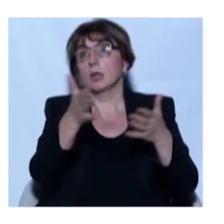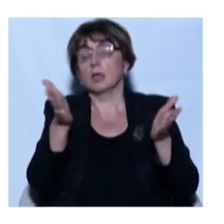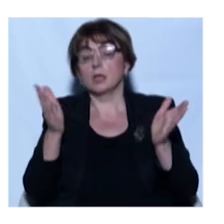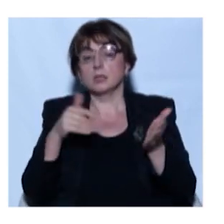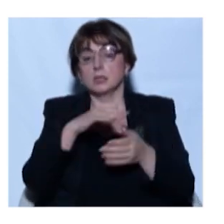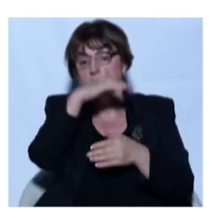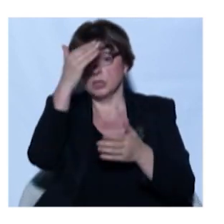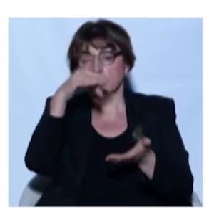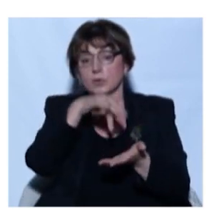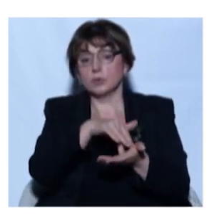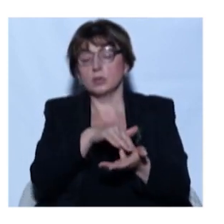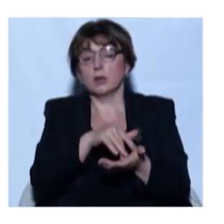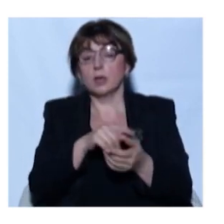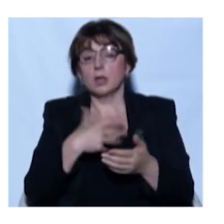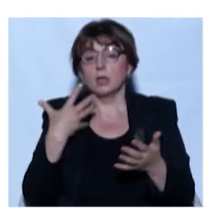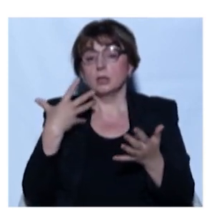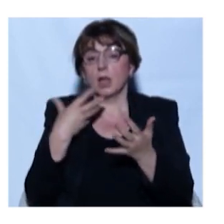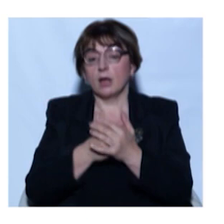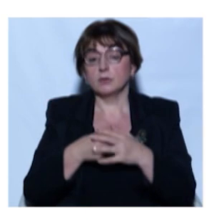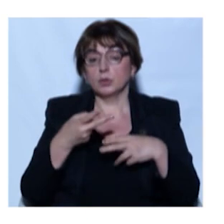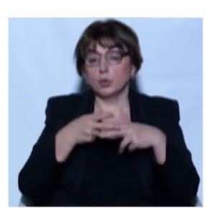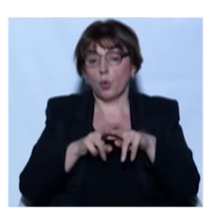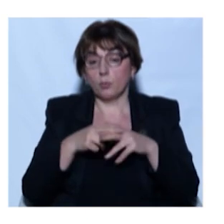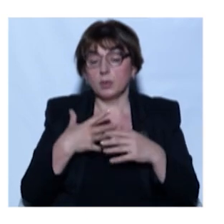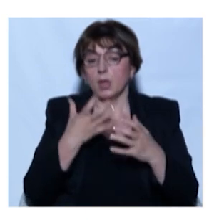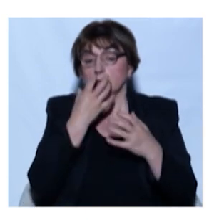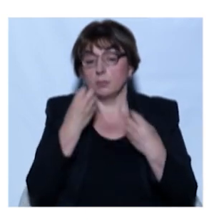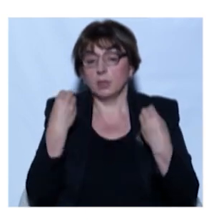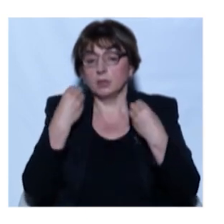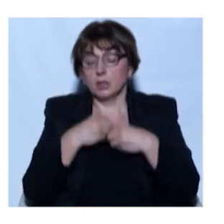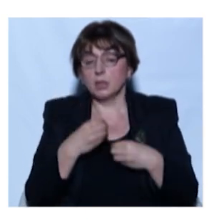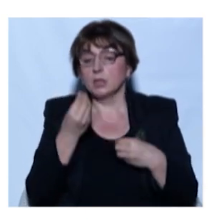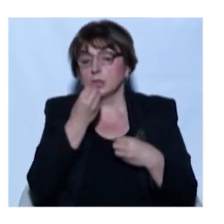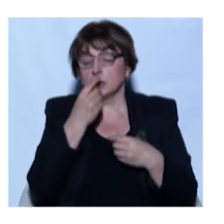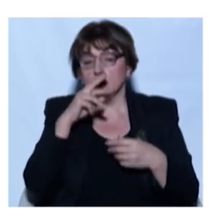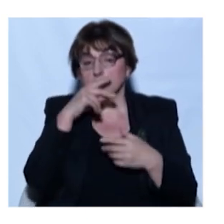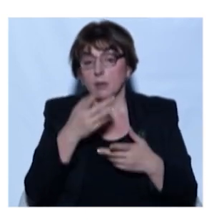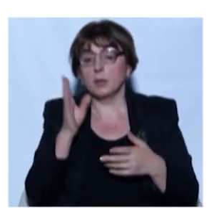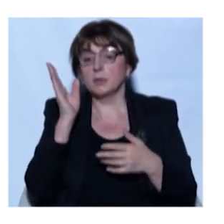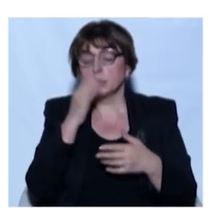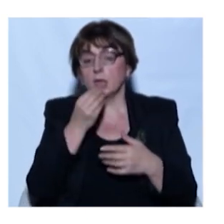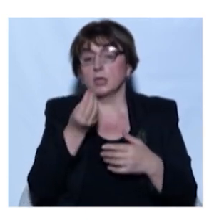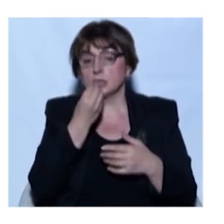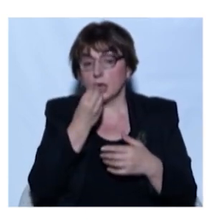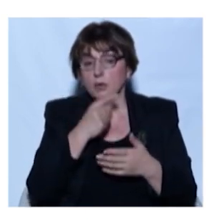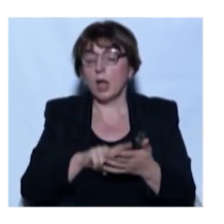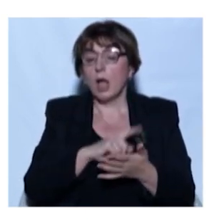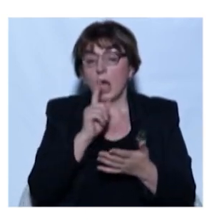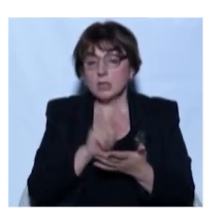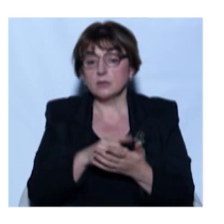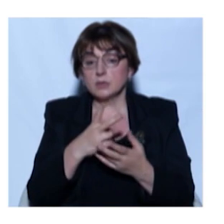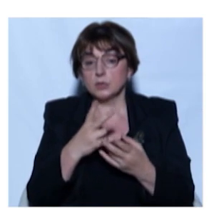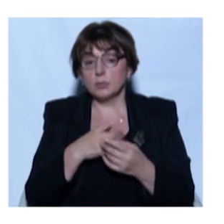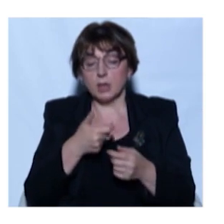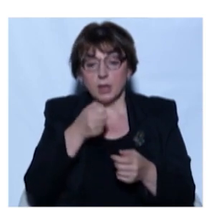დაელოდო. თან უნდა ქონდეს პირადი დოკუმენტები, თბილი ტანსაცმელი, საჭირო წამლები, წყალი და საკვები, ასევე